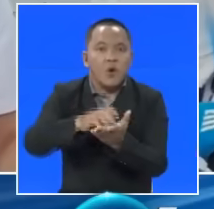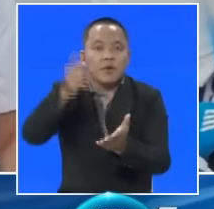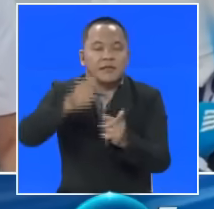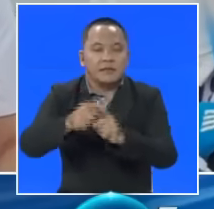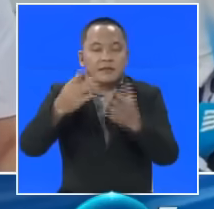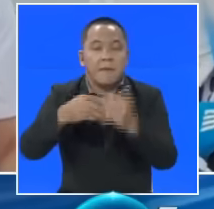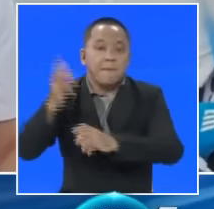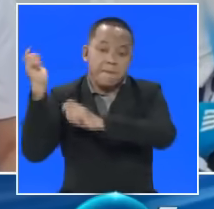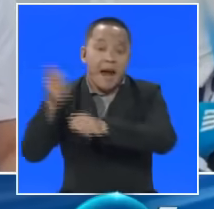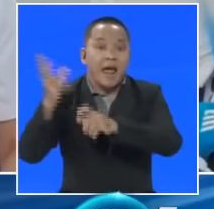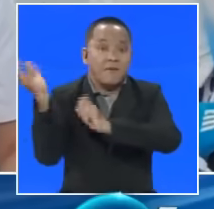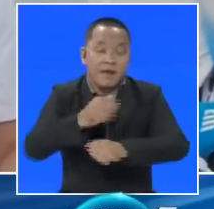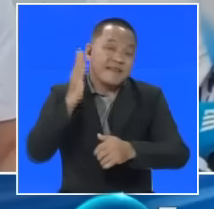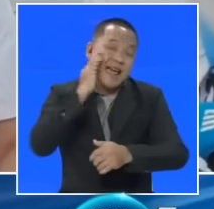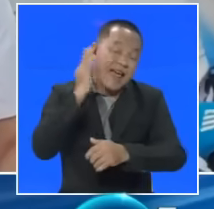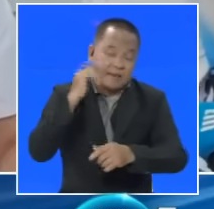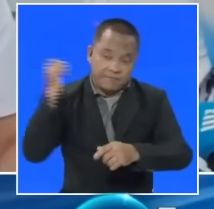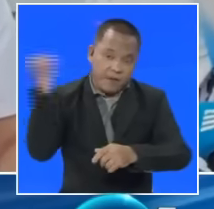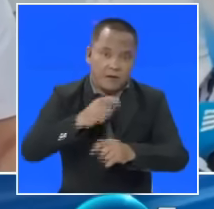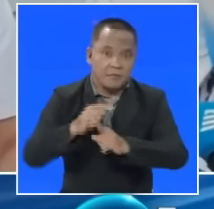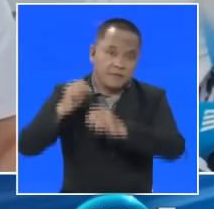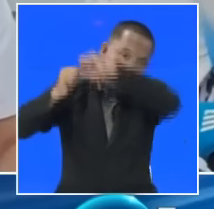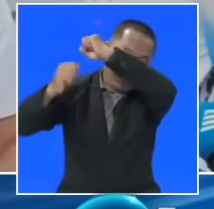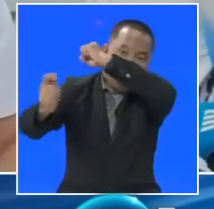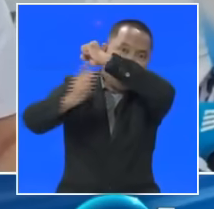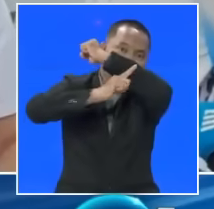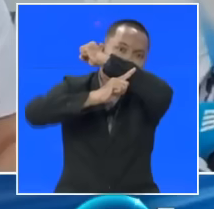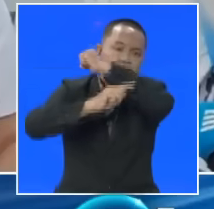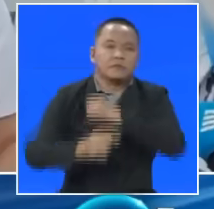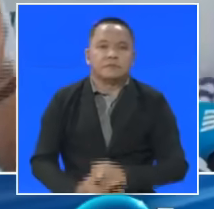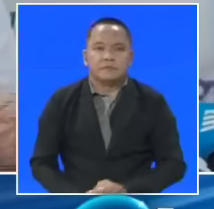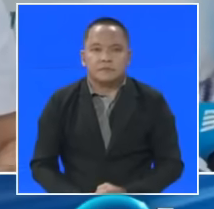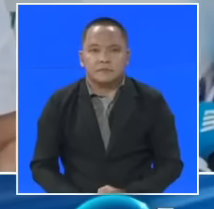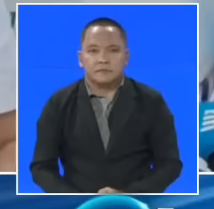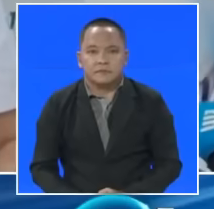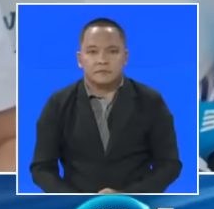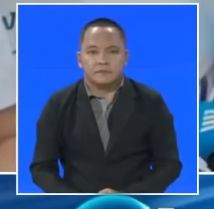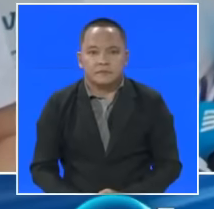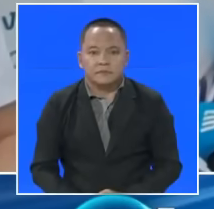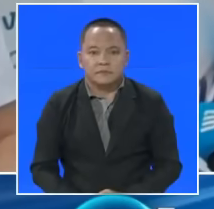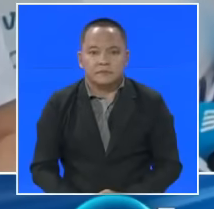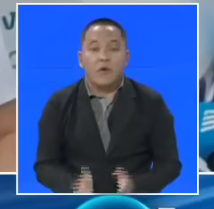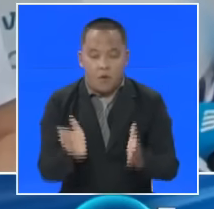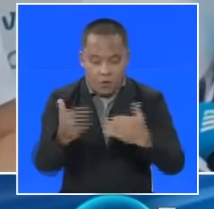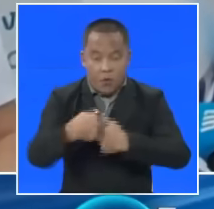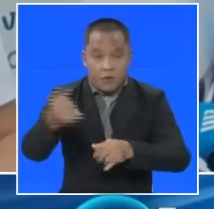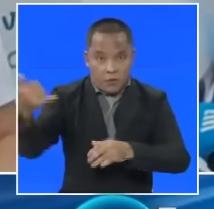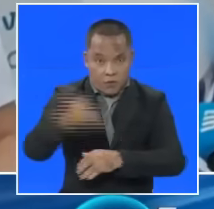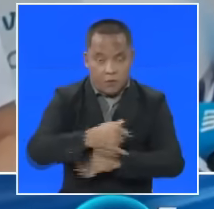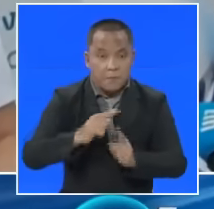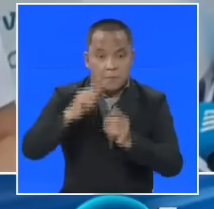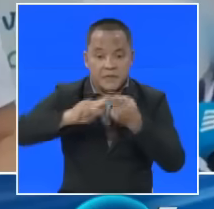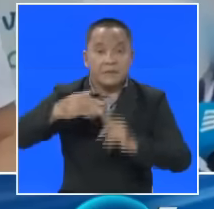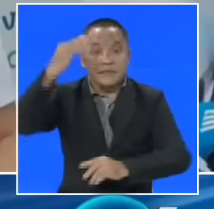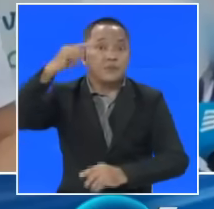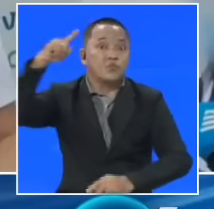คะตอนที่ไม้กำลังจะฟาดโดนหน้าเนี่ยคุณชัยชนะเอามือรับไว้ได้ค่ะ เข้ามาเรียกที่ห้องครับเป็นเพื่อนพี่สาว